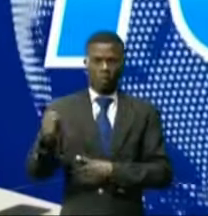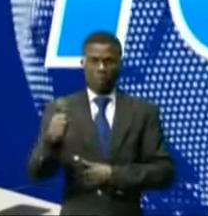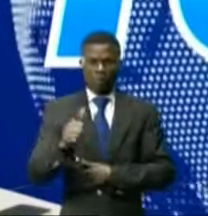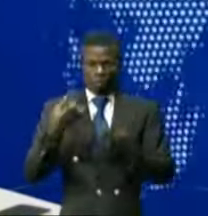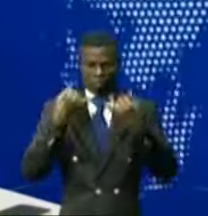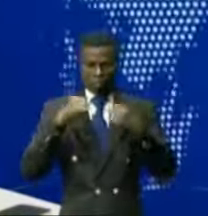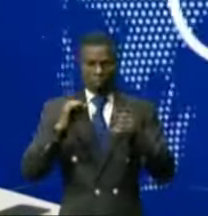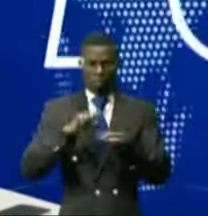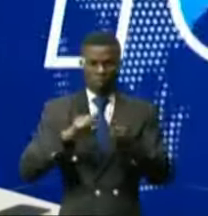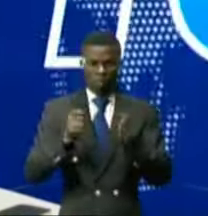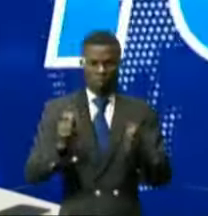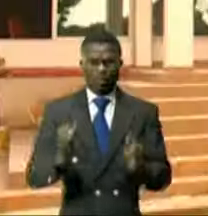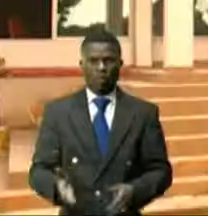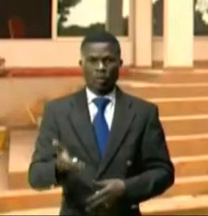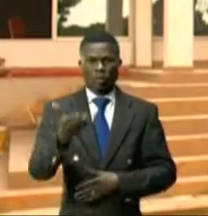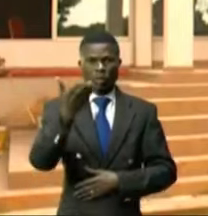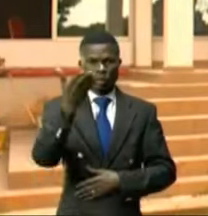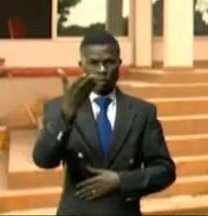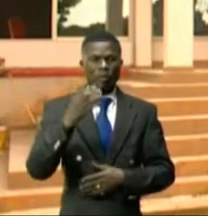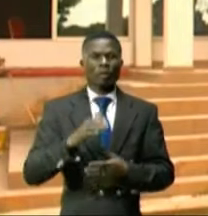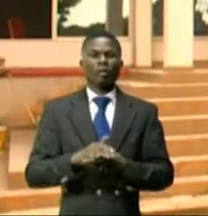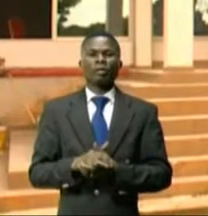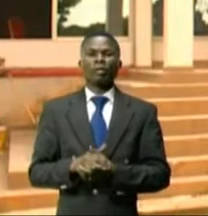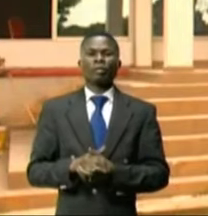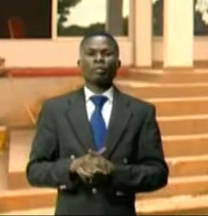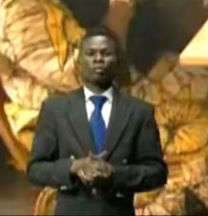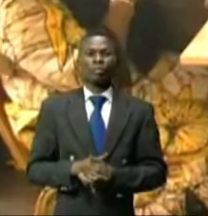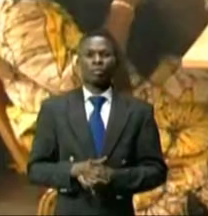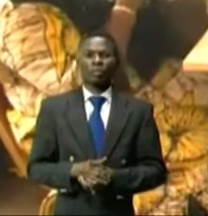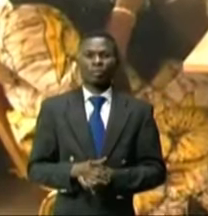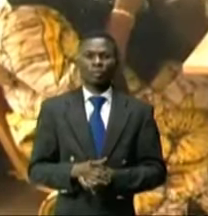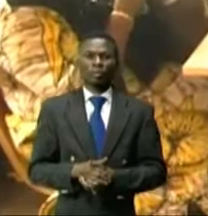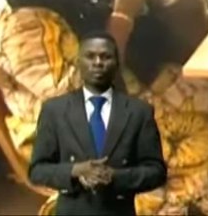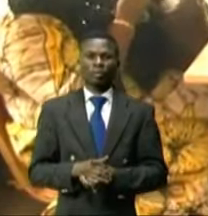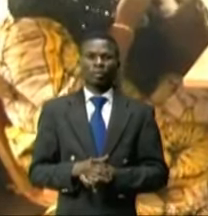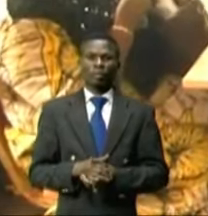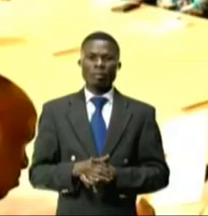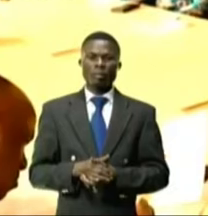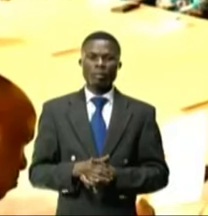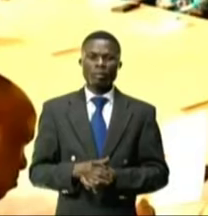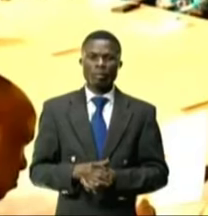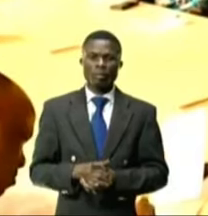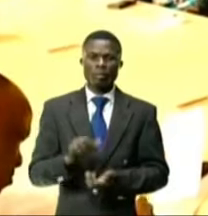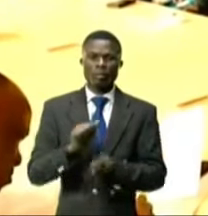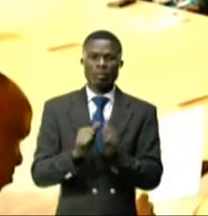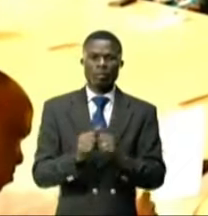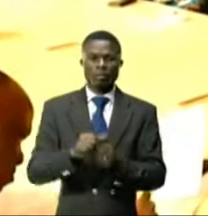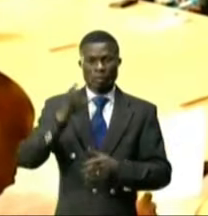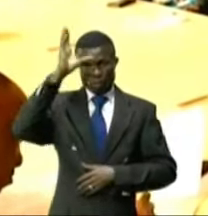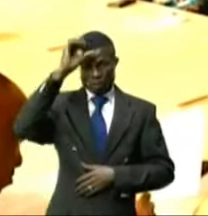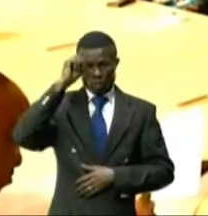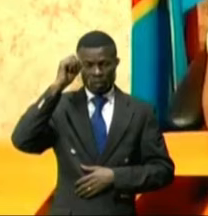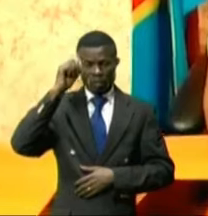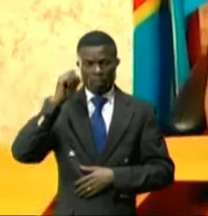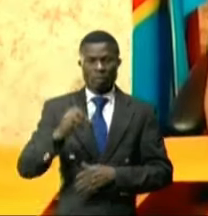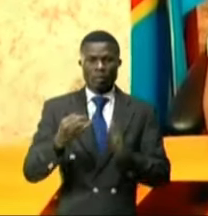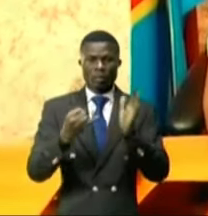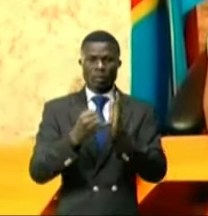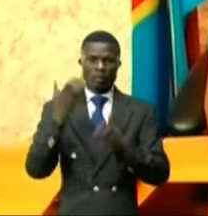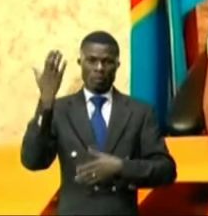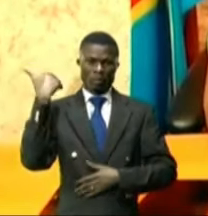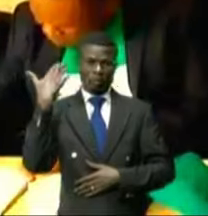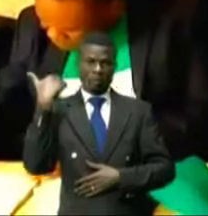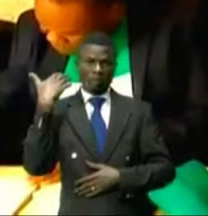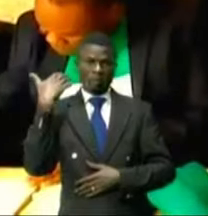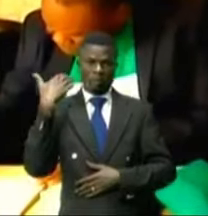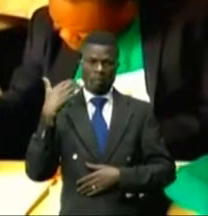informe Patricia Boudou. C'est dans la salle VIP du gouvernorat du Kwilu qu'a abrité le week-end dernier